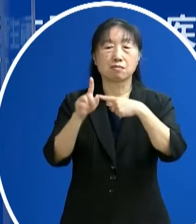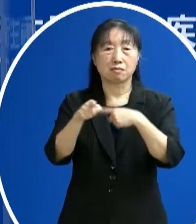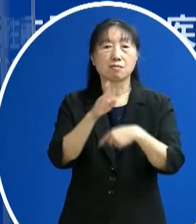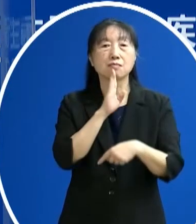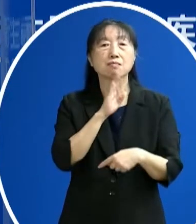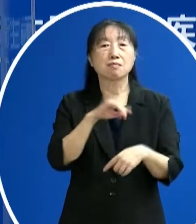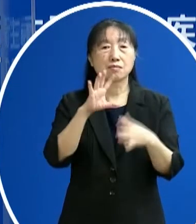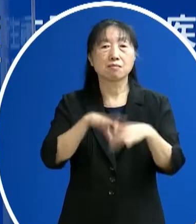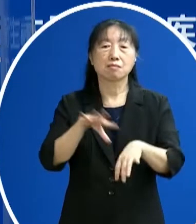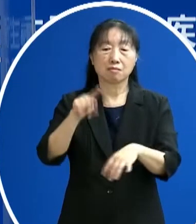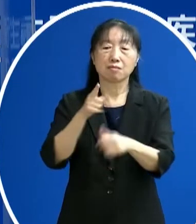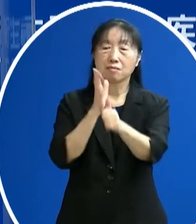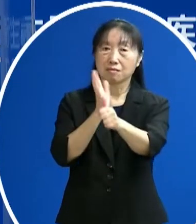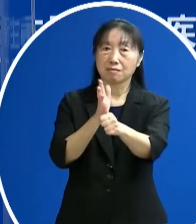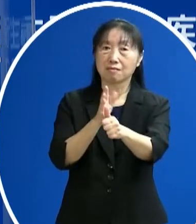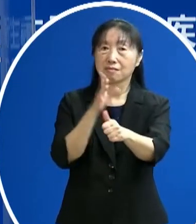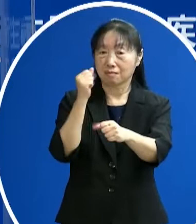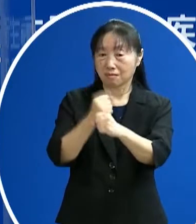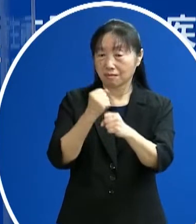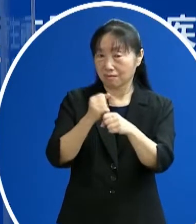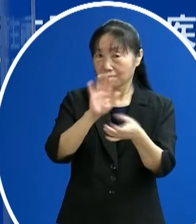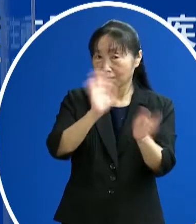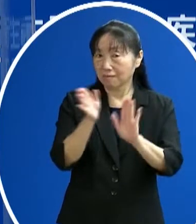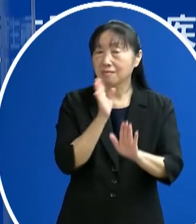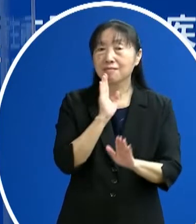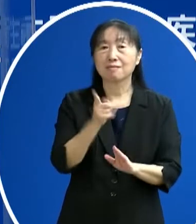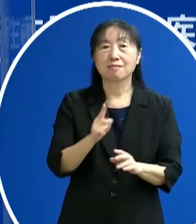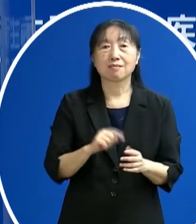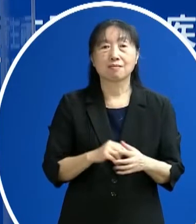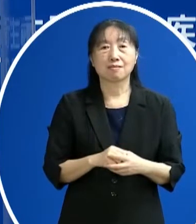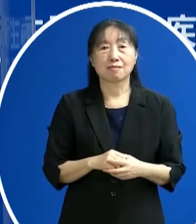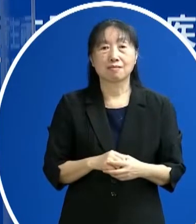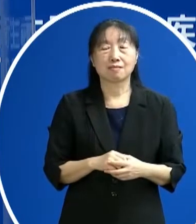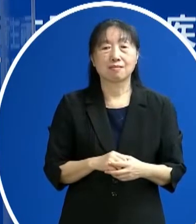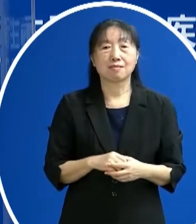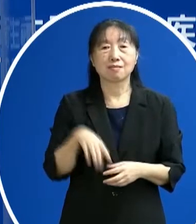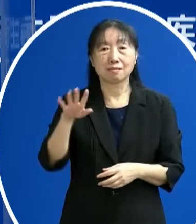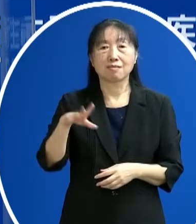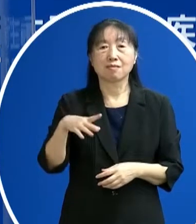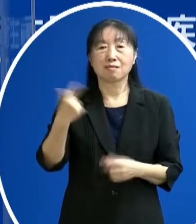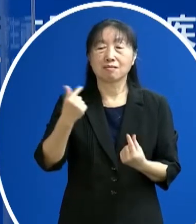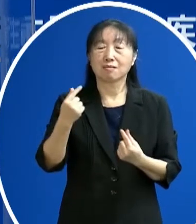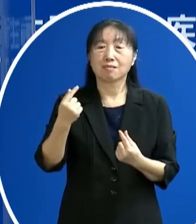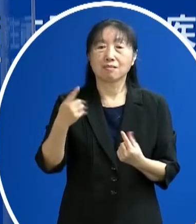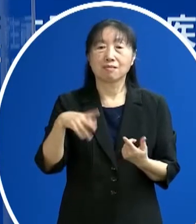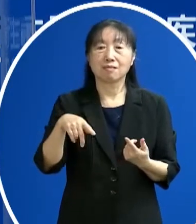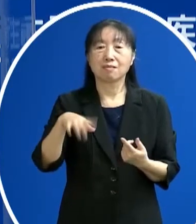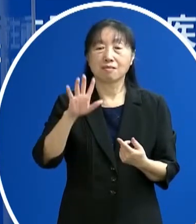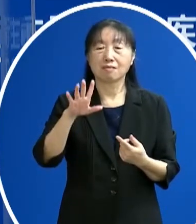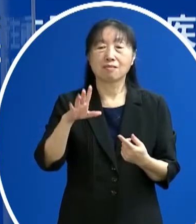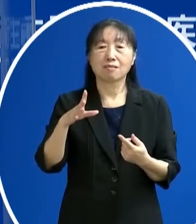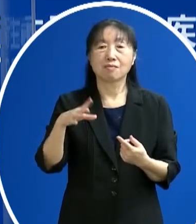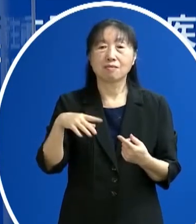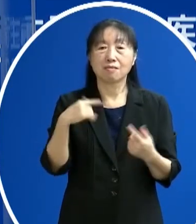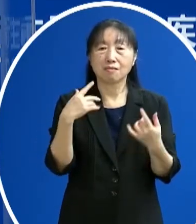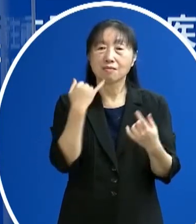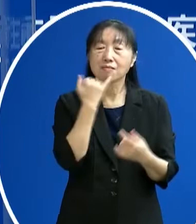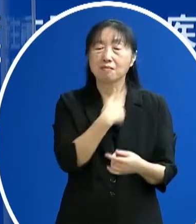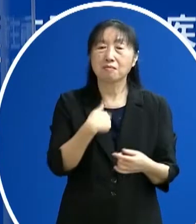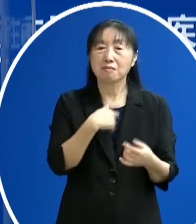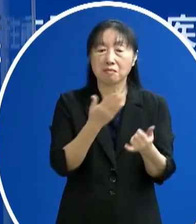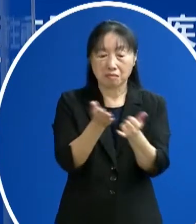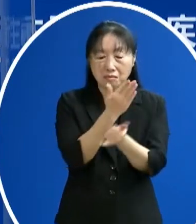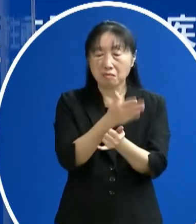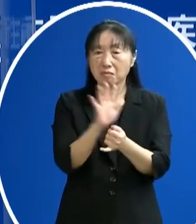哈只能询问到这样，知道他的一个工作背景。那他也讲好像有来过，哈，相关可能是北部这地